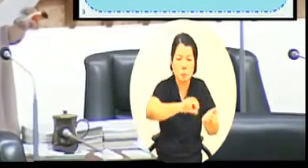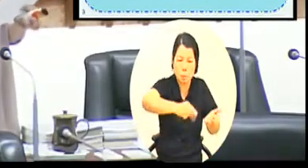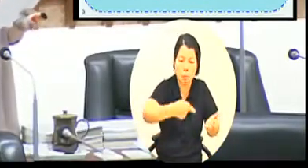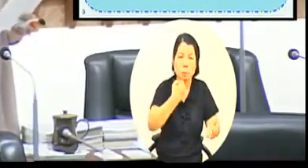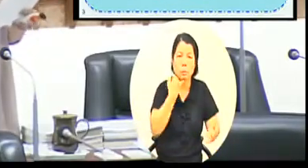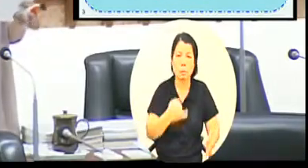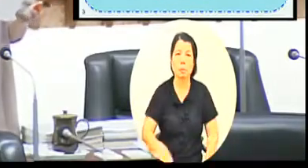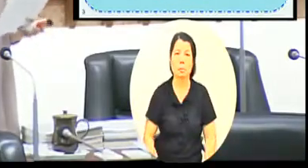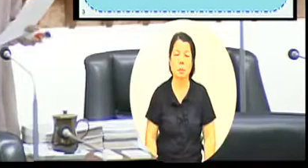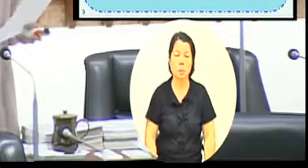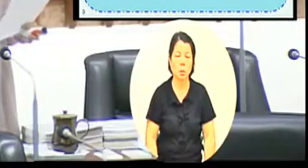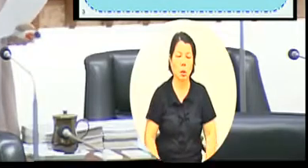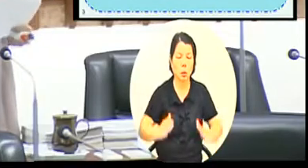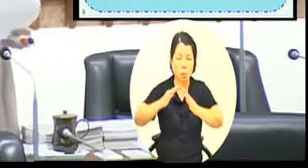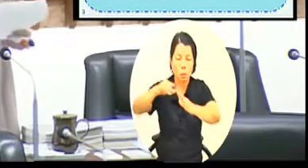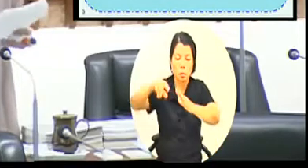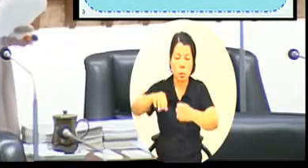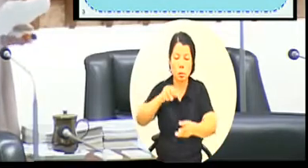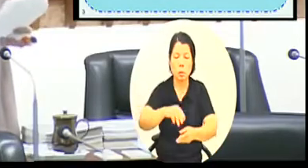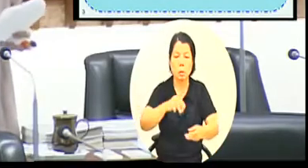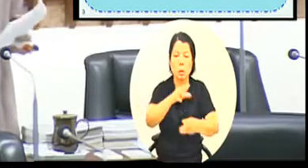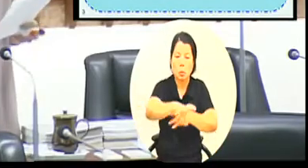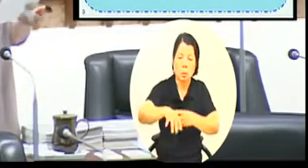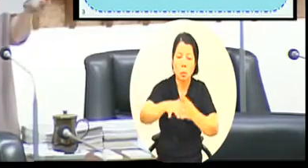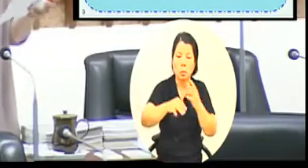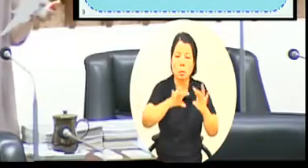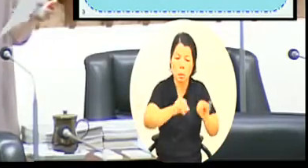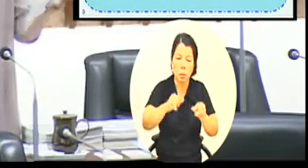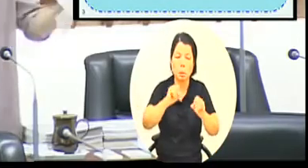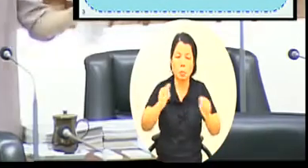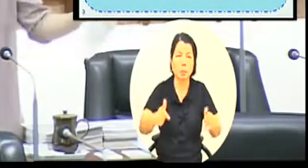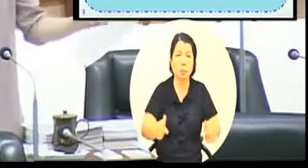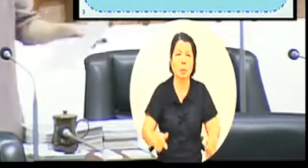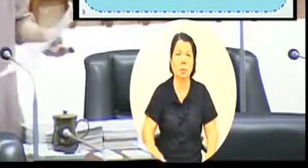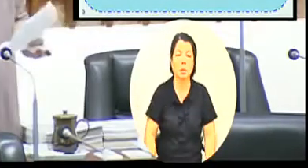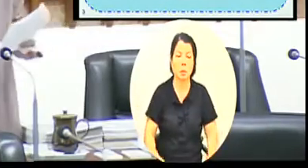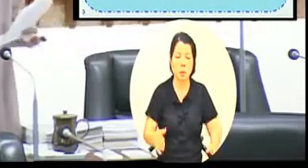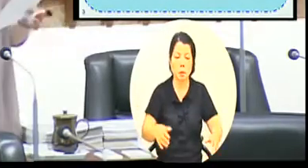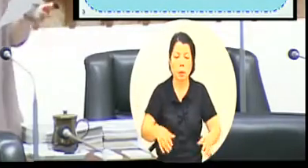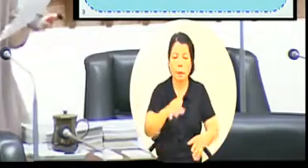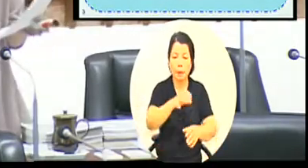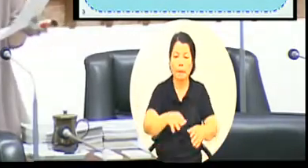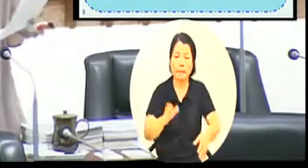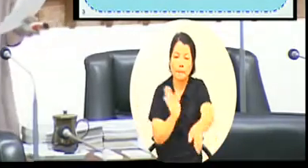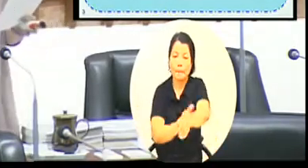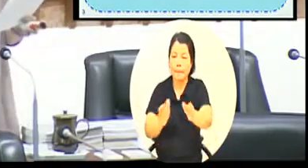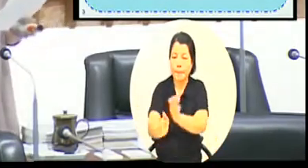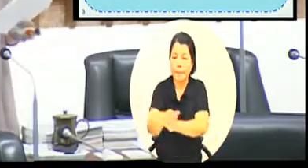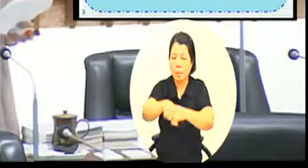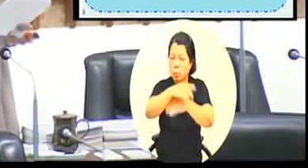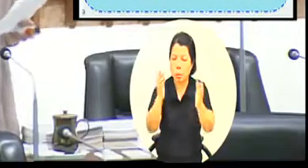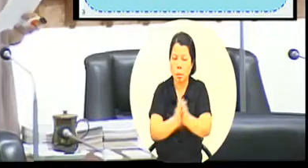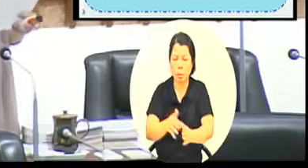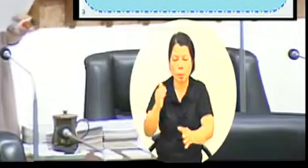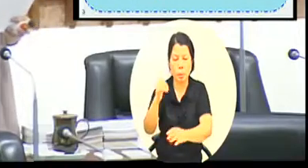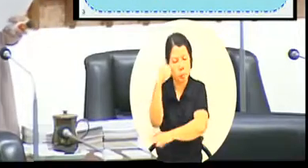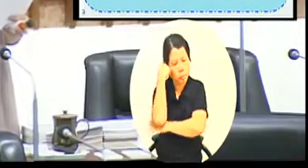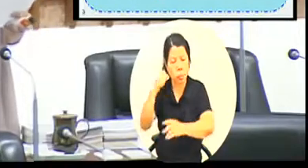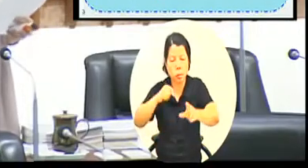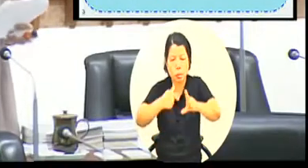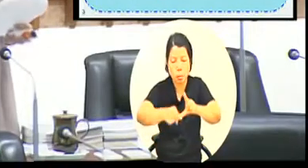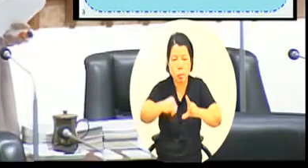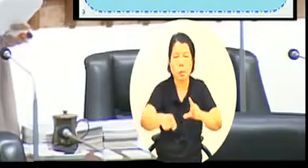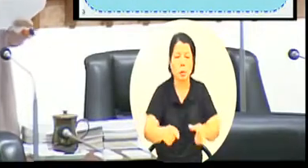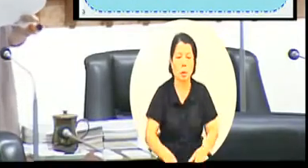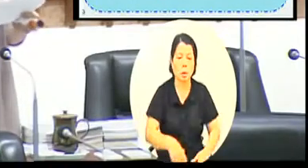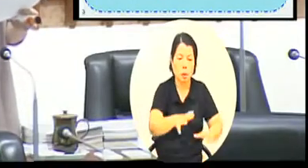在都市里面的农地而不是农业区，刚好在旁边都是住宅区，结果它这边刚好有一块农地，所以它有这样子的一